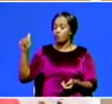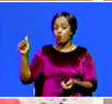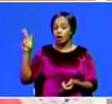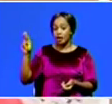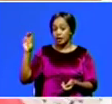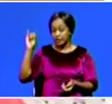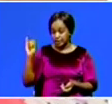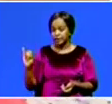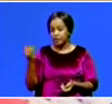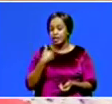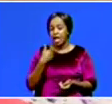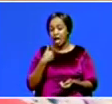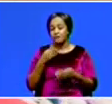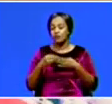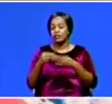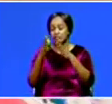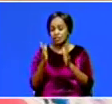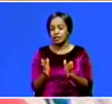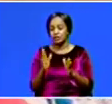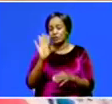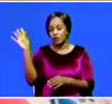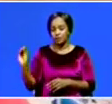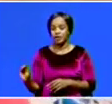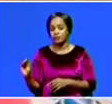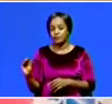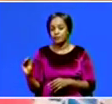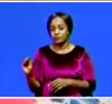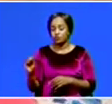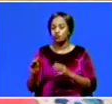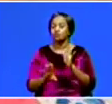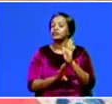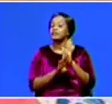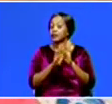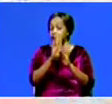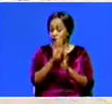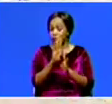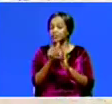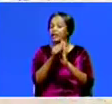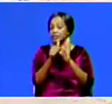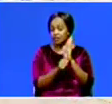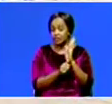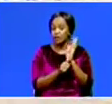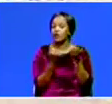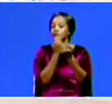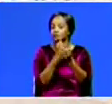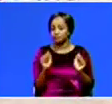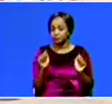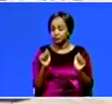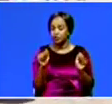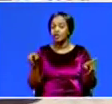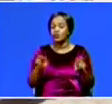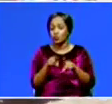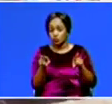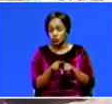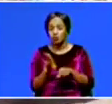makao ya viongozi wa Afrika na kitovu cha mipango yote ya kuendeleza ajenda ya ukombozi wakati huo, kando na kutumiwa